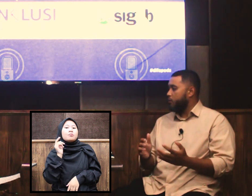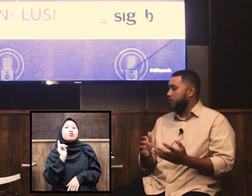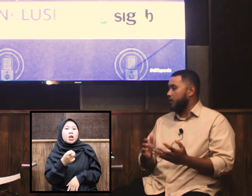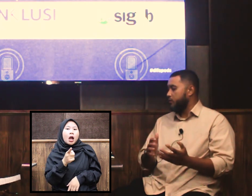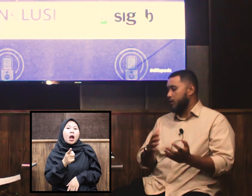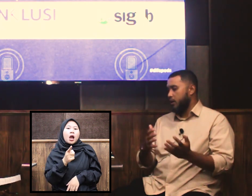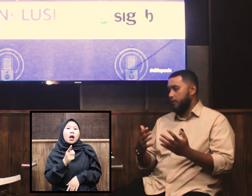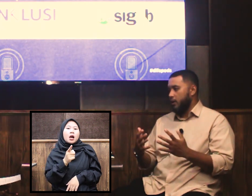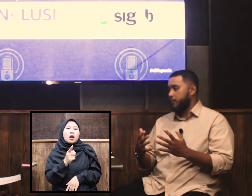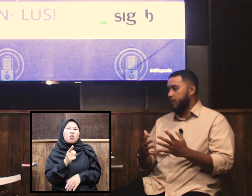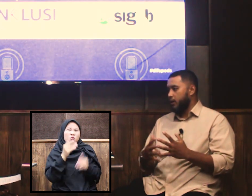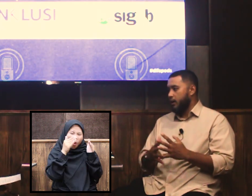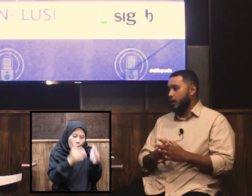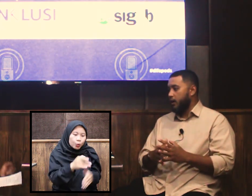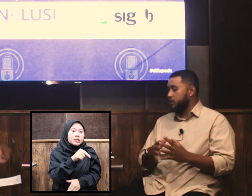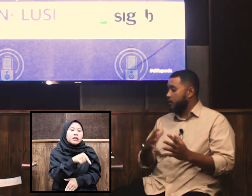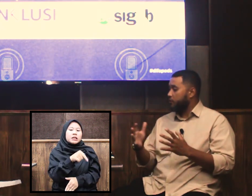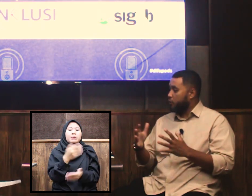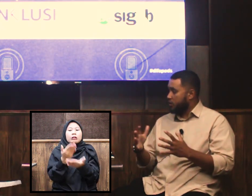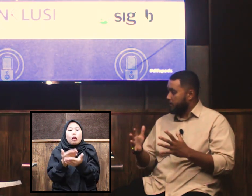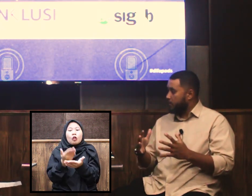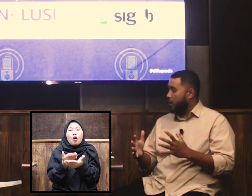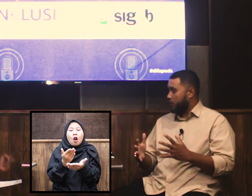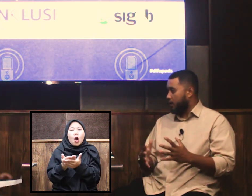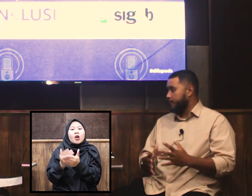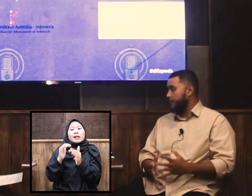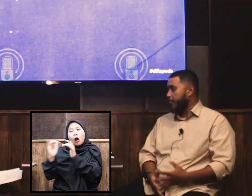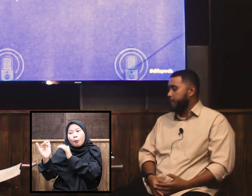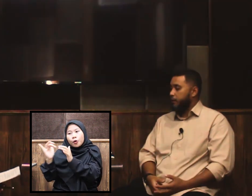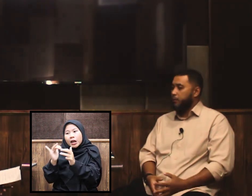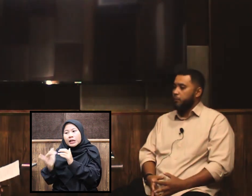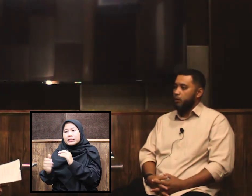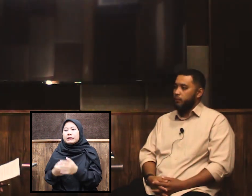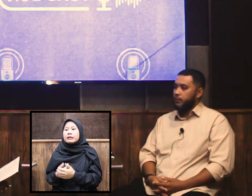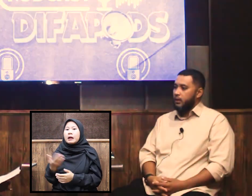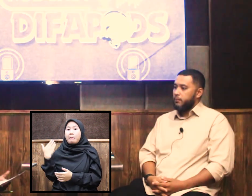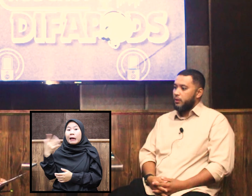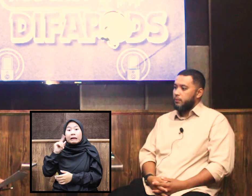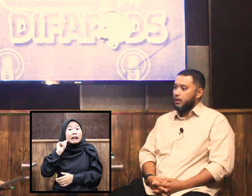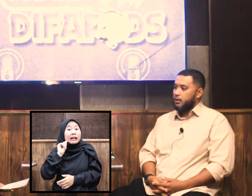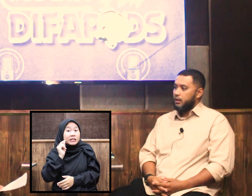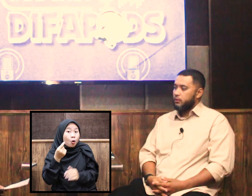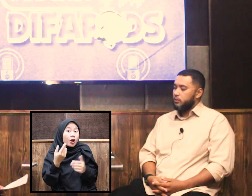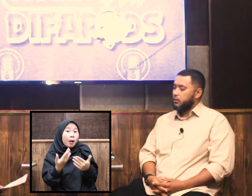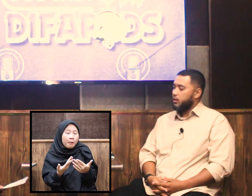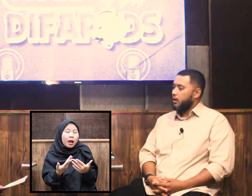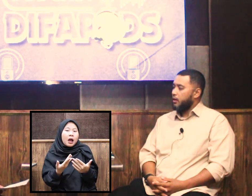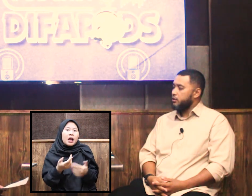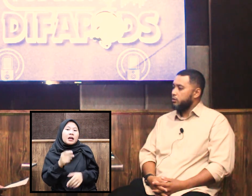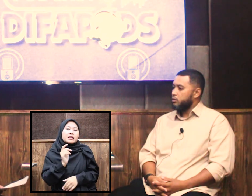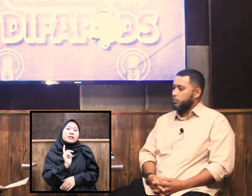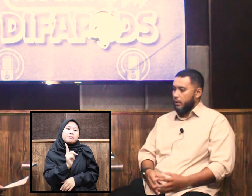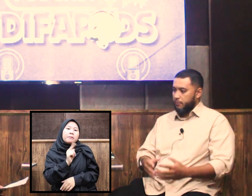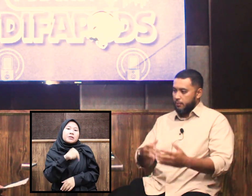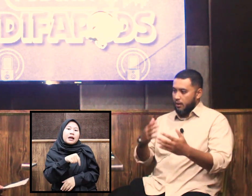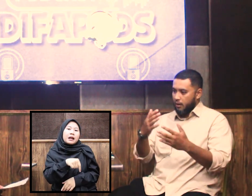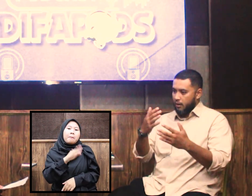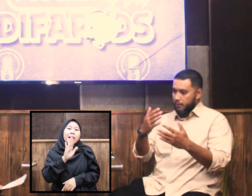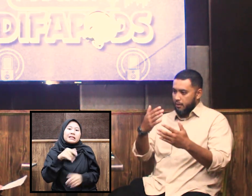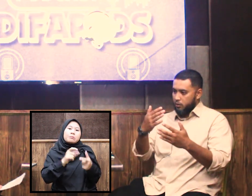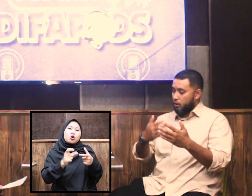tolong diakomodir Kemudian dari pihak Kementerian karena ini sedang proses pembangunan memang belum belum ada untuk tindak lanjut untuk